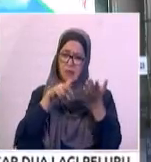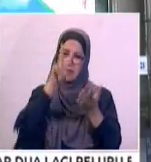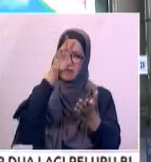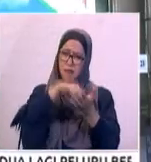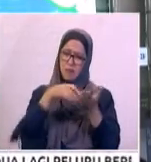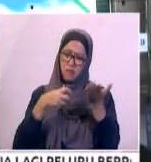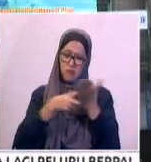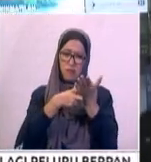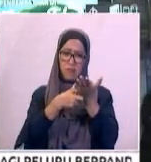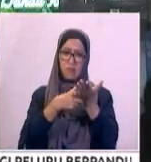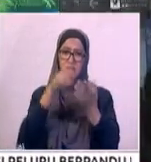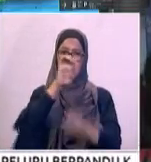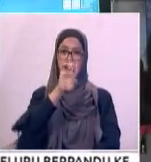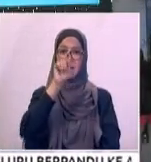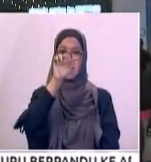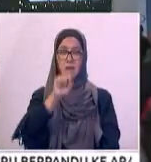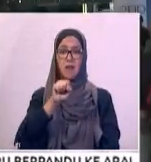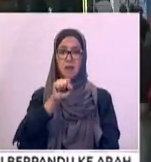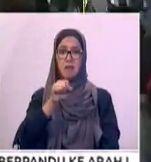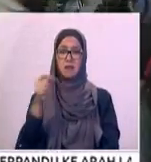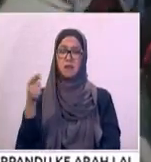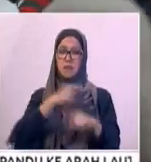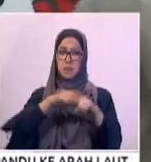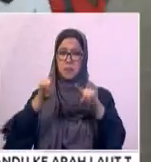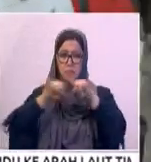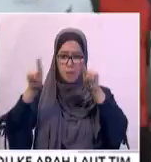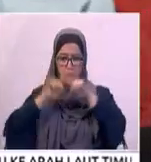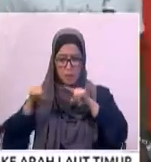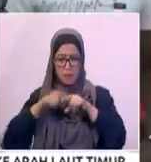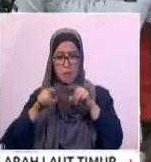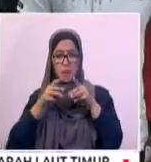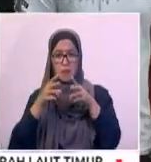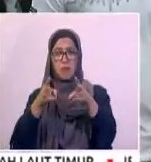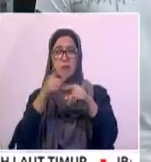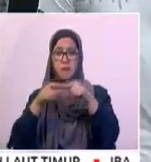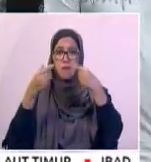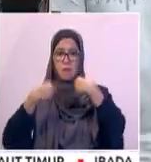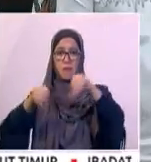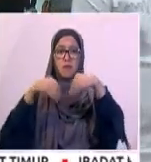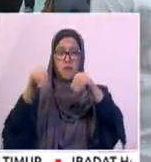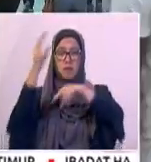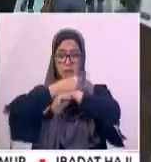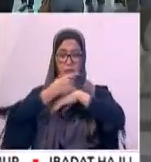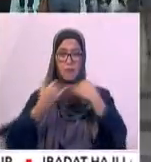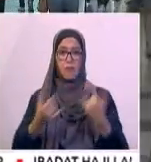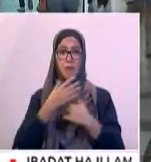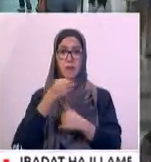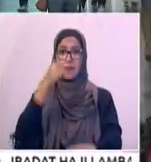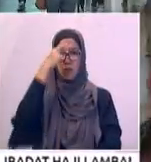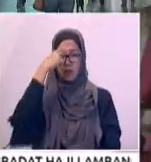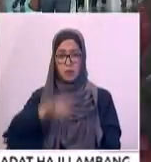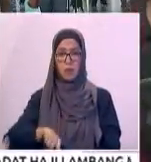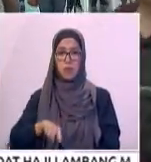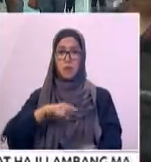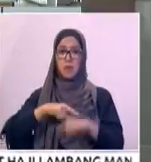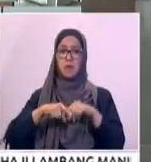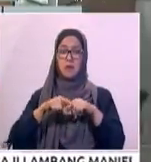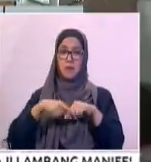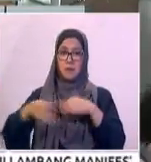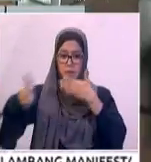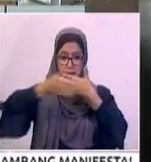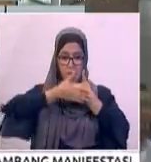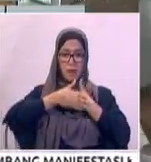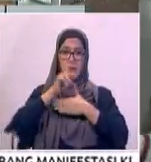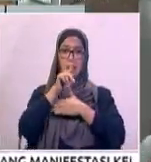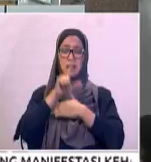ETS pelbagai hala turut dijual hari ini. Manakala tiket ETS menuju ke ibu kota bermula Isnin depan masih berbaki.